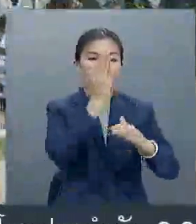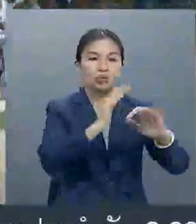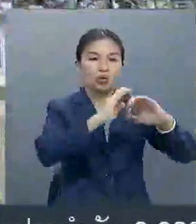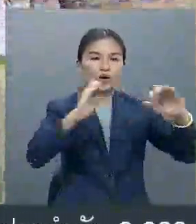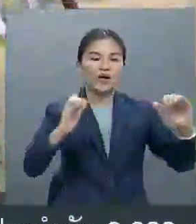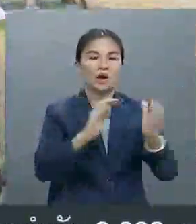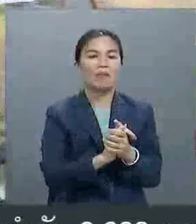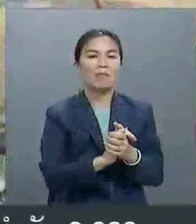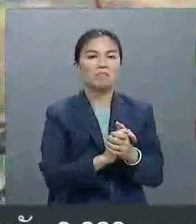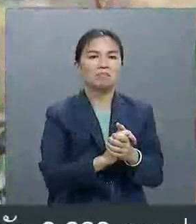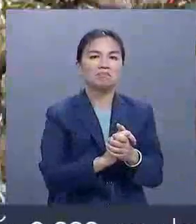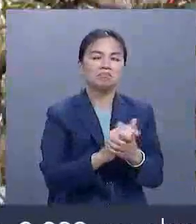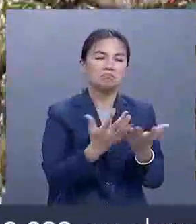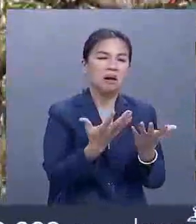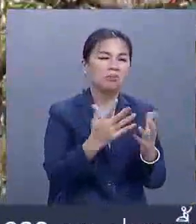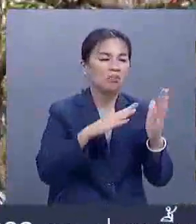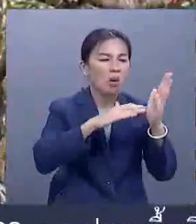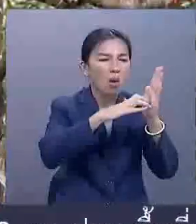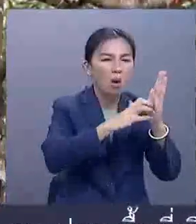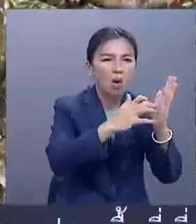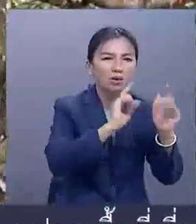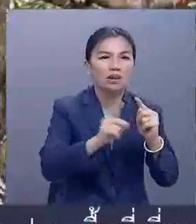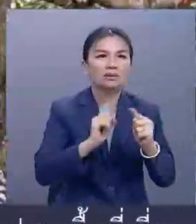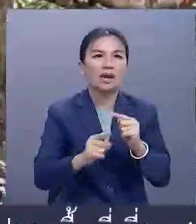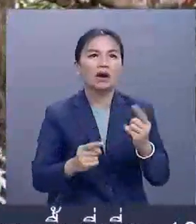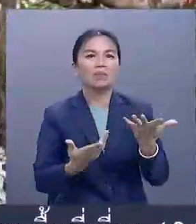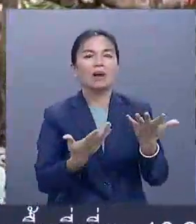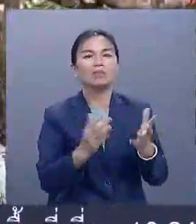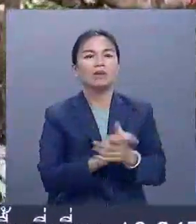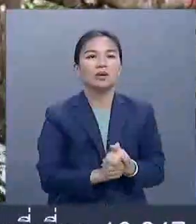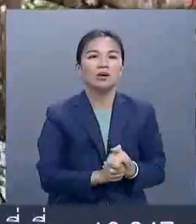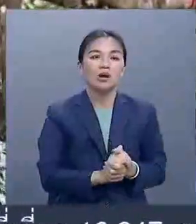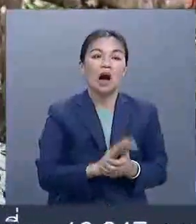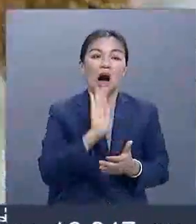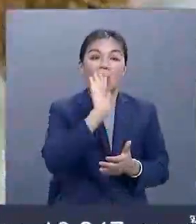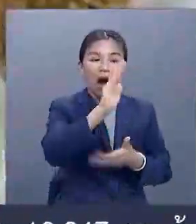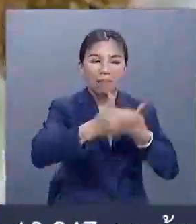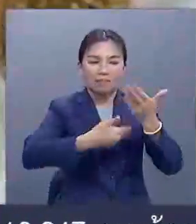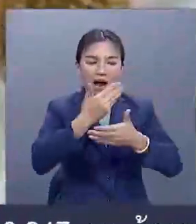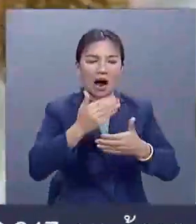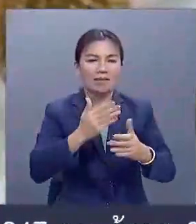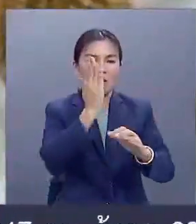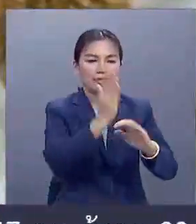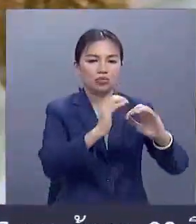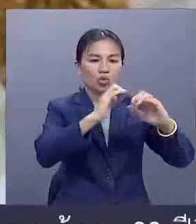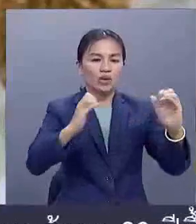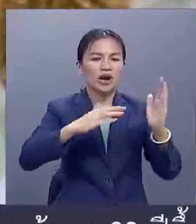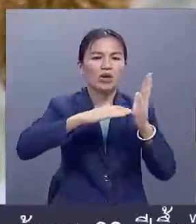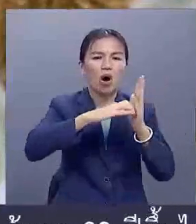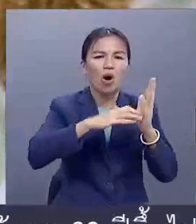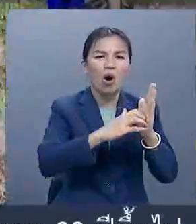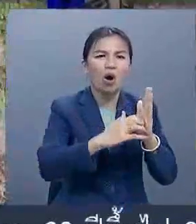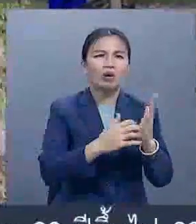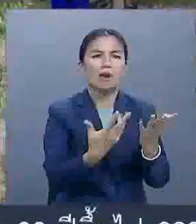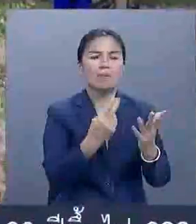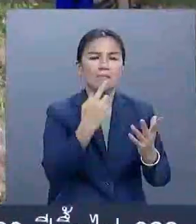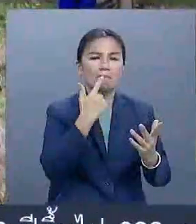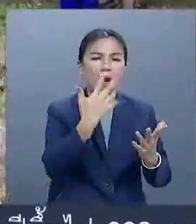ร่วมมือล้งผลไม้งดเว้นการรับซื้อทุเรียนอ่อนเพราะเกรงว่าจะส่งผลทำให้ราคาทุเรียนตกต่ำได้ค่ะ